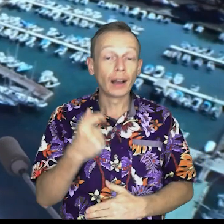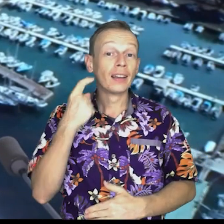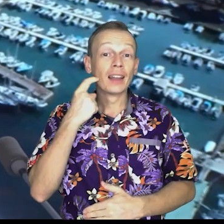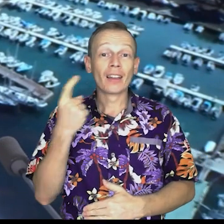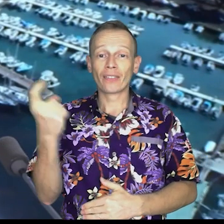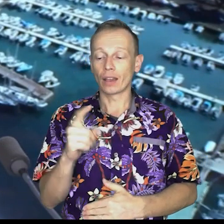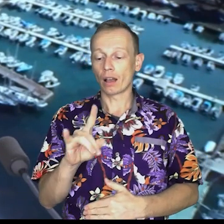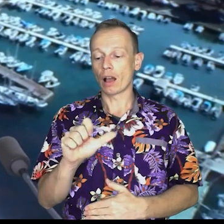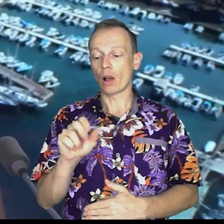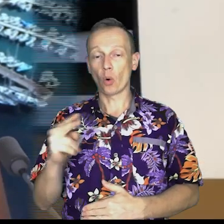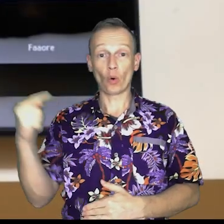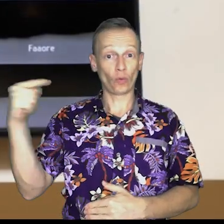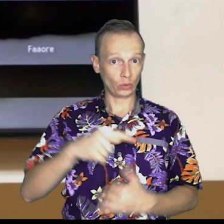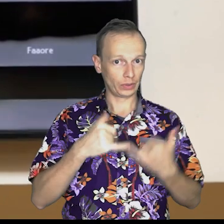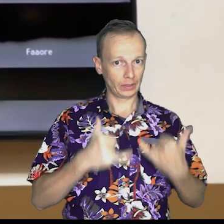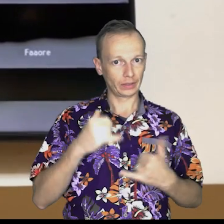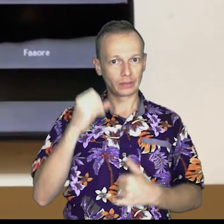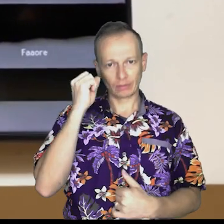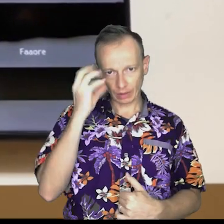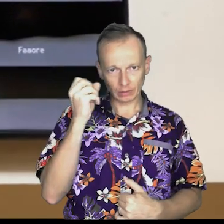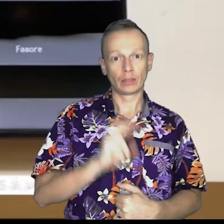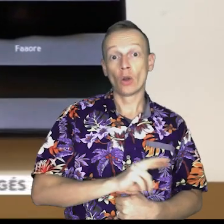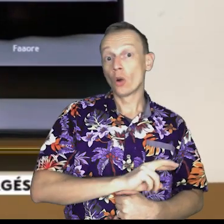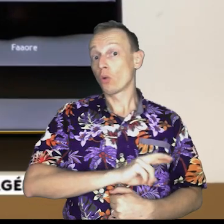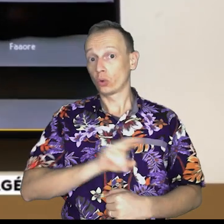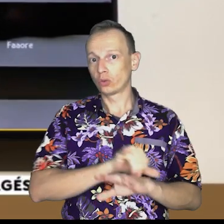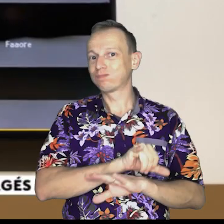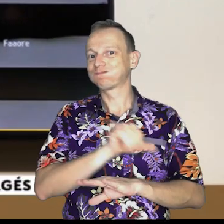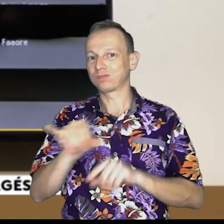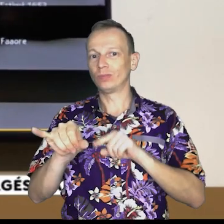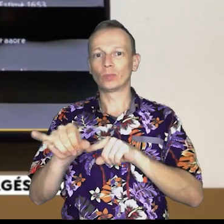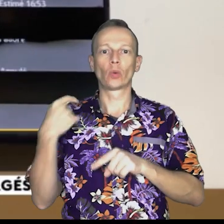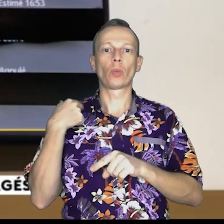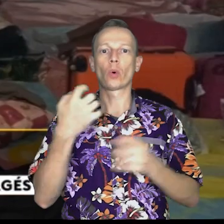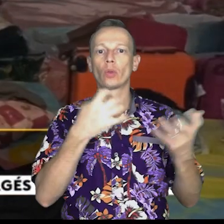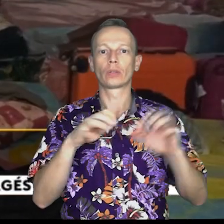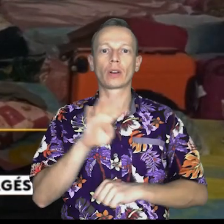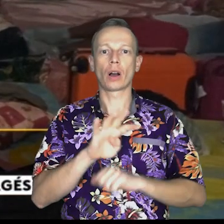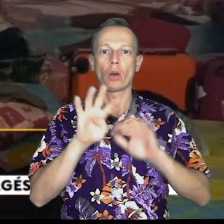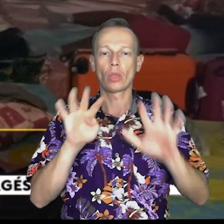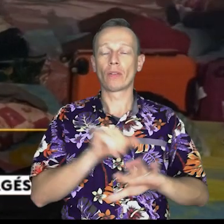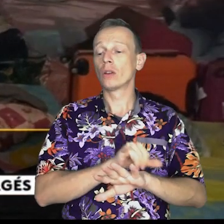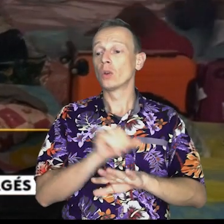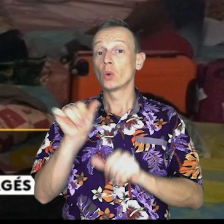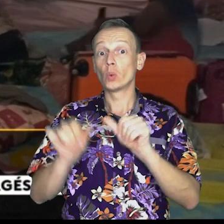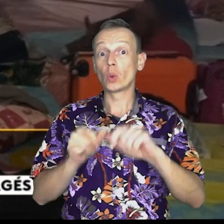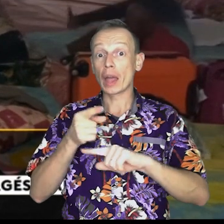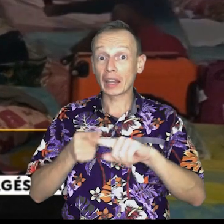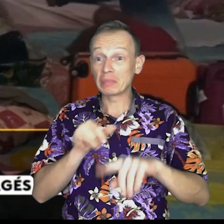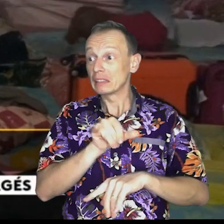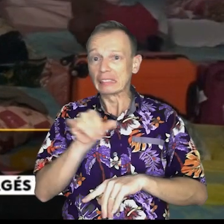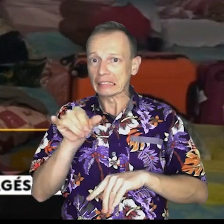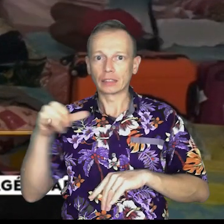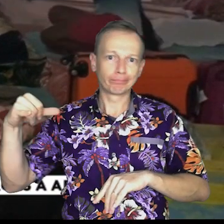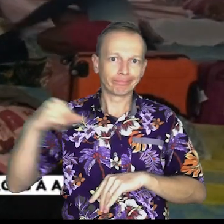pédagogique à Tahiti, ils prenaient le vol 949 pour leur retour lorsque celui-ci a dû faire demi-tour au bout d'1h30 de